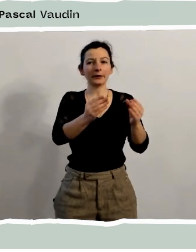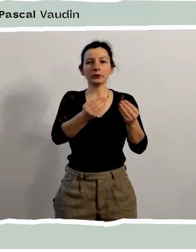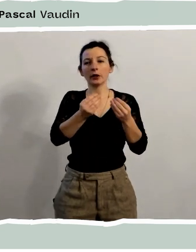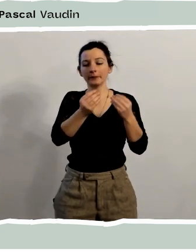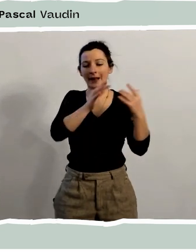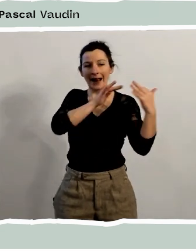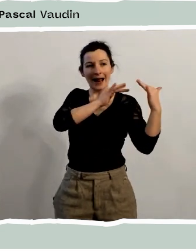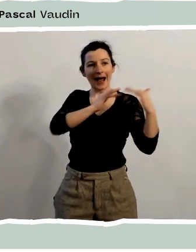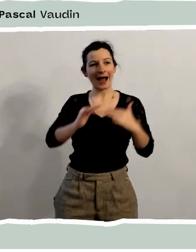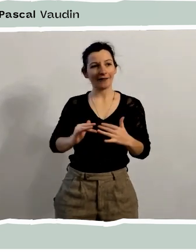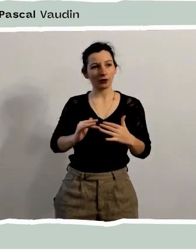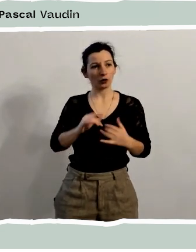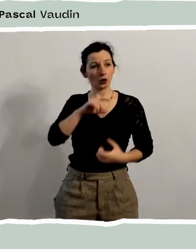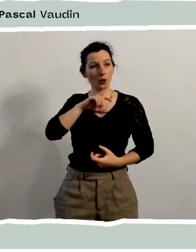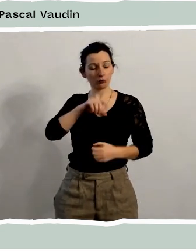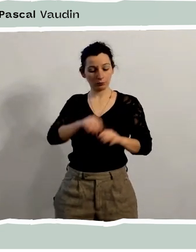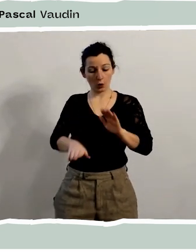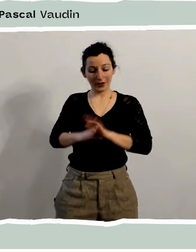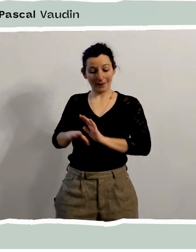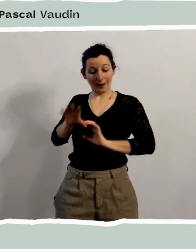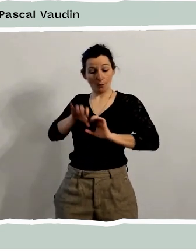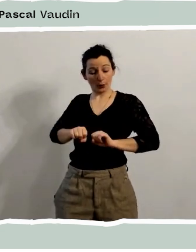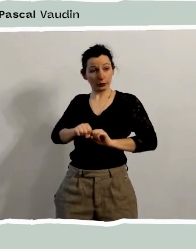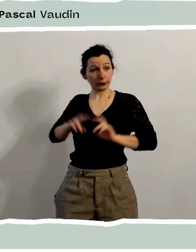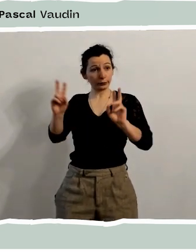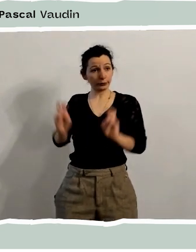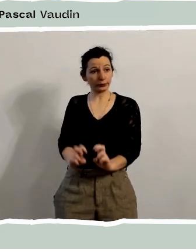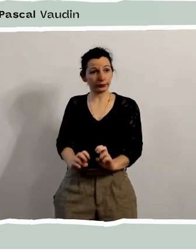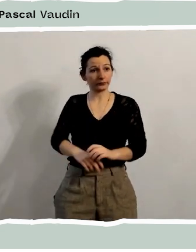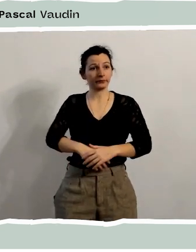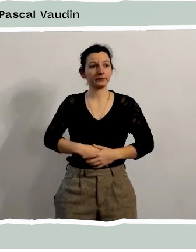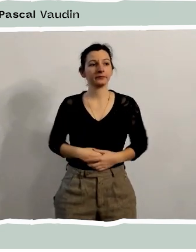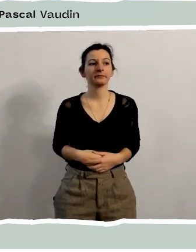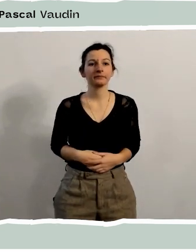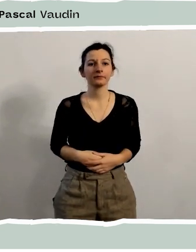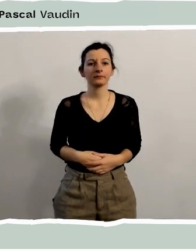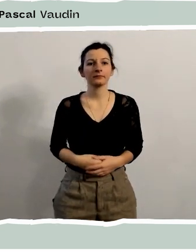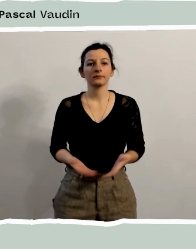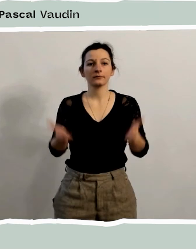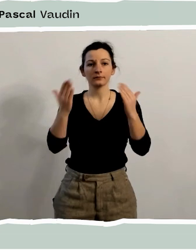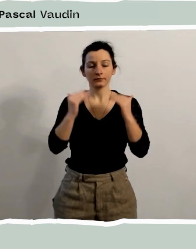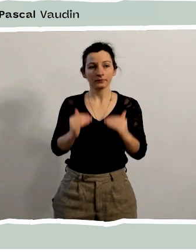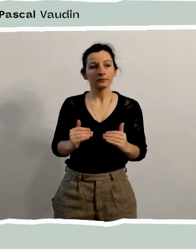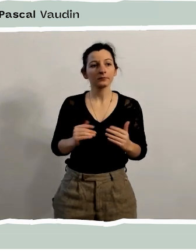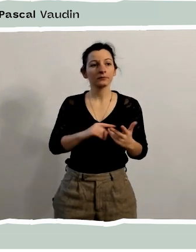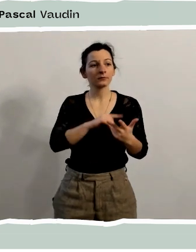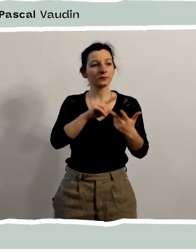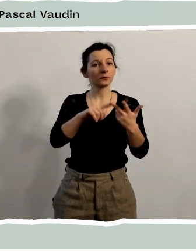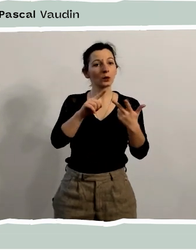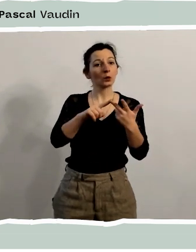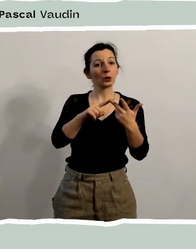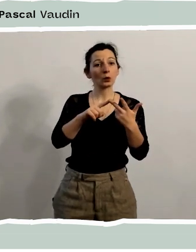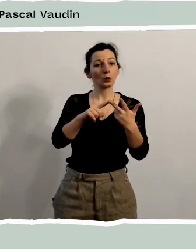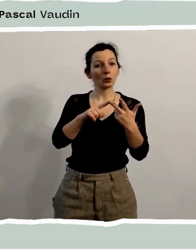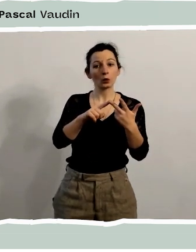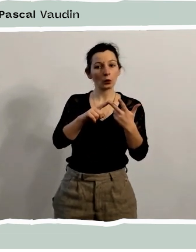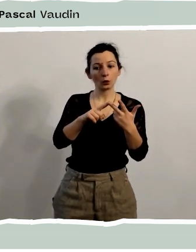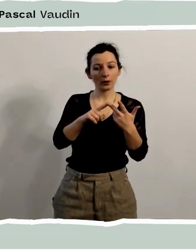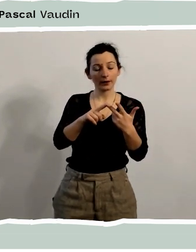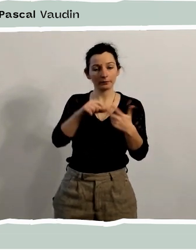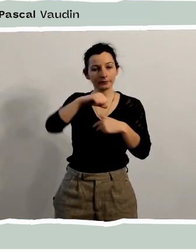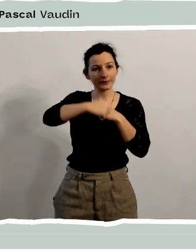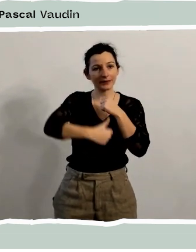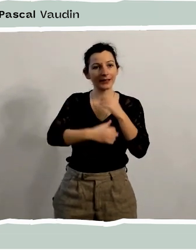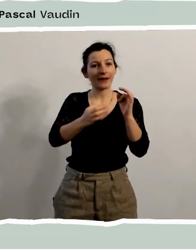interférer avec la production de nos hormones. Et enfin, l'effet perturbateur endocrinien peut aussi se manifester par des produits chimiques